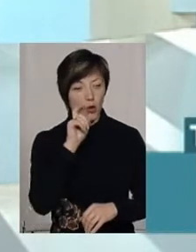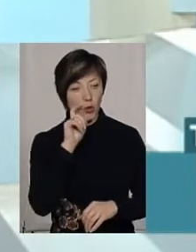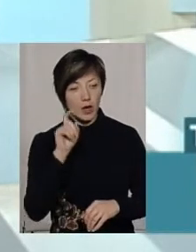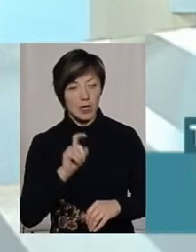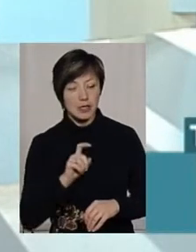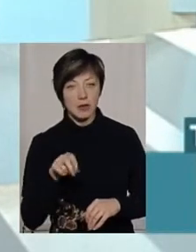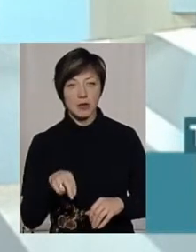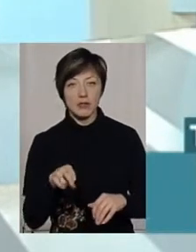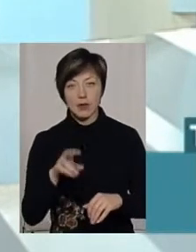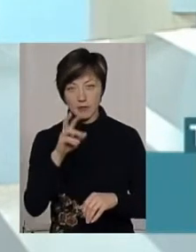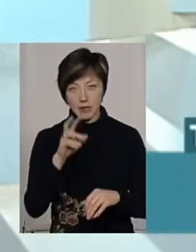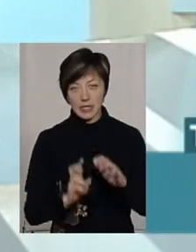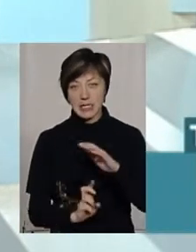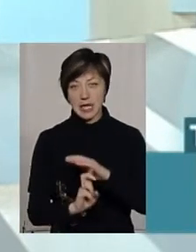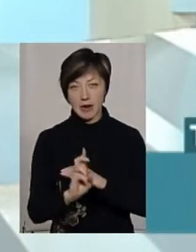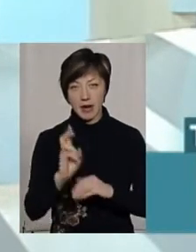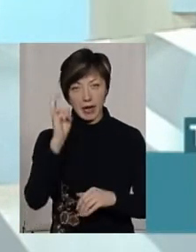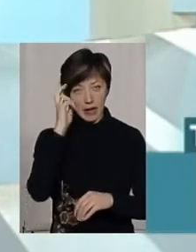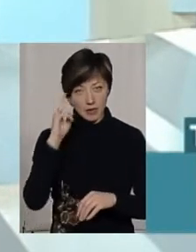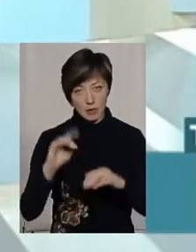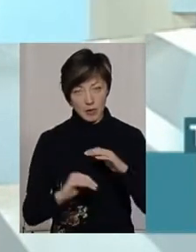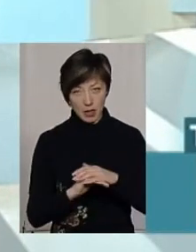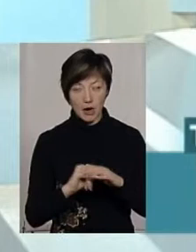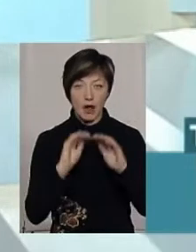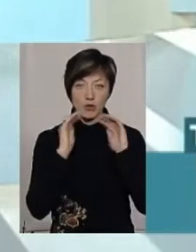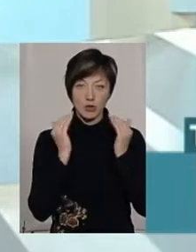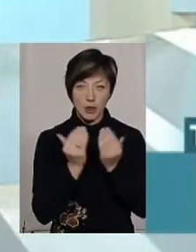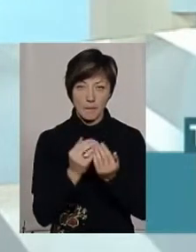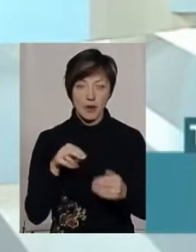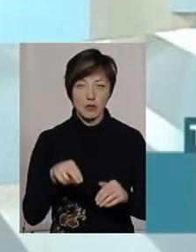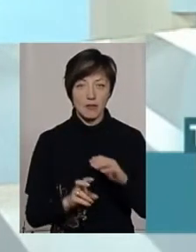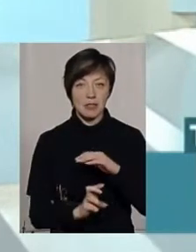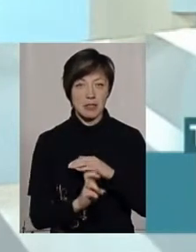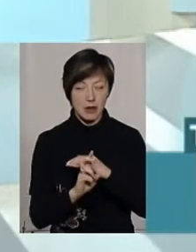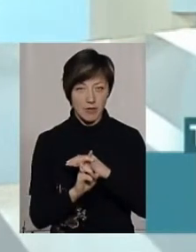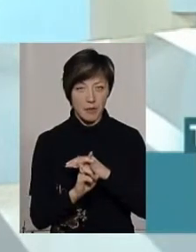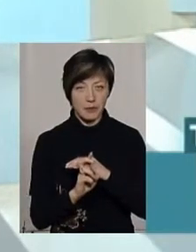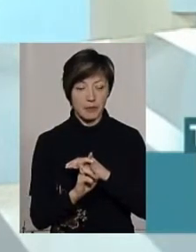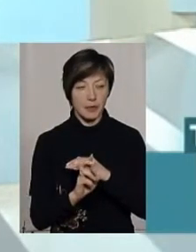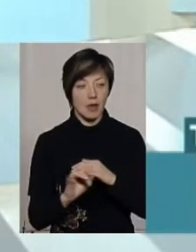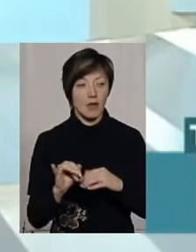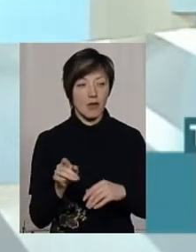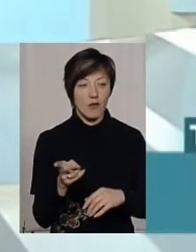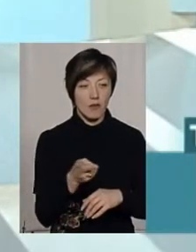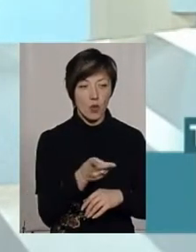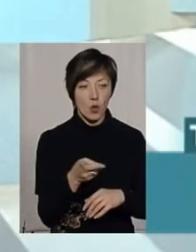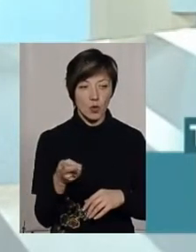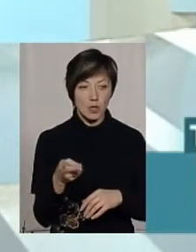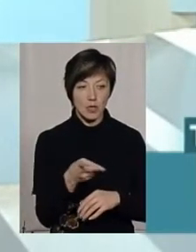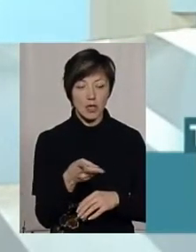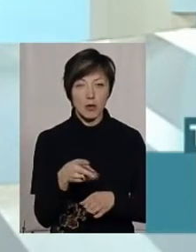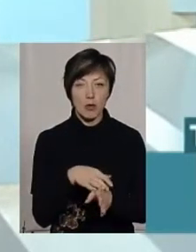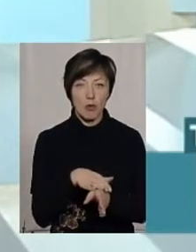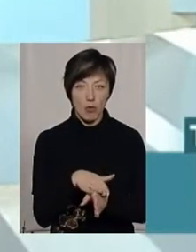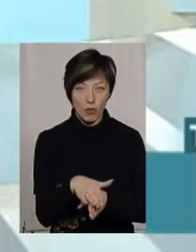Українська православна церква Київського патріархату, також Українська автокефальна православна церква, вони